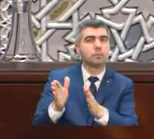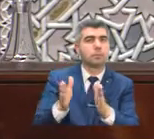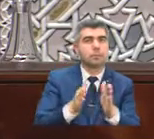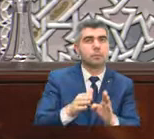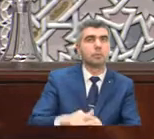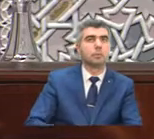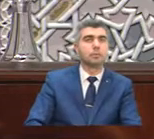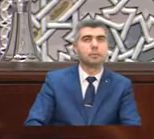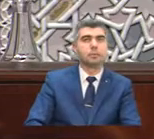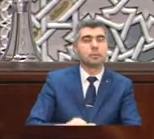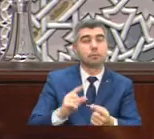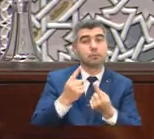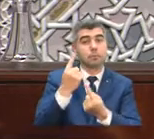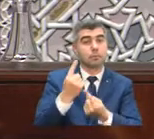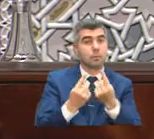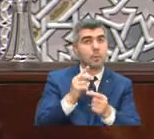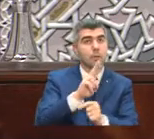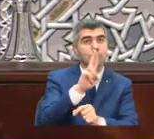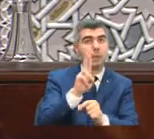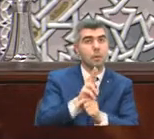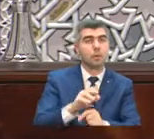هل من تعقيب إضافي آخر؟